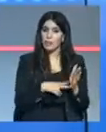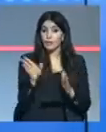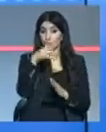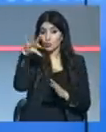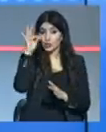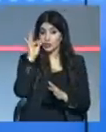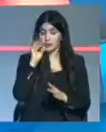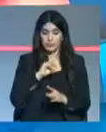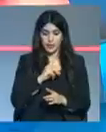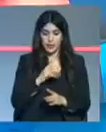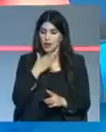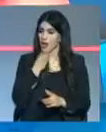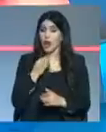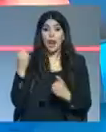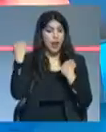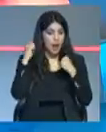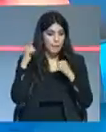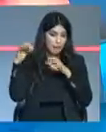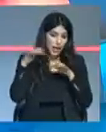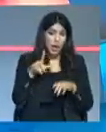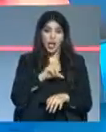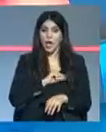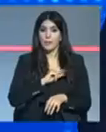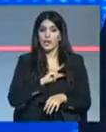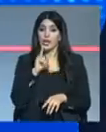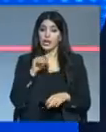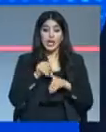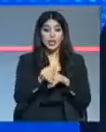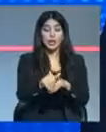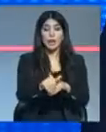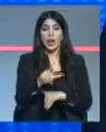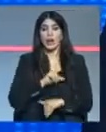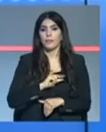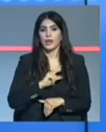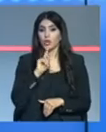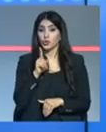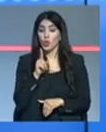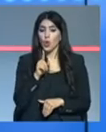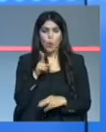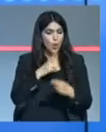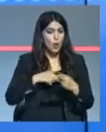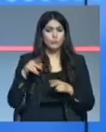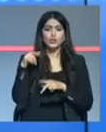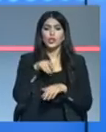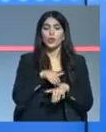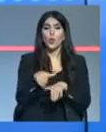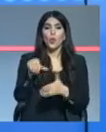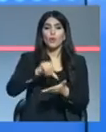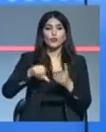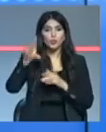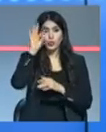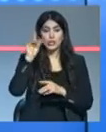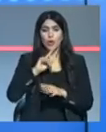لل مسيره هذه اول عمليه الاحتجاج اللي تم تم تاثيرها من طرف في الوحدات الامنيه وهي جيبه كل الشوارع الرئيسيه في العاصمه